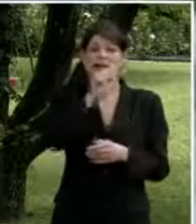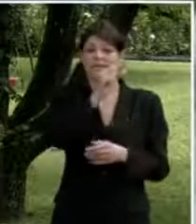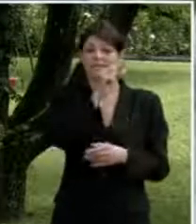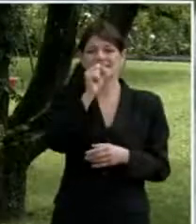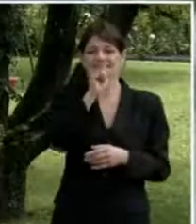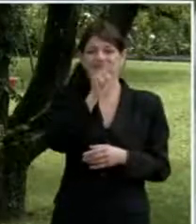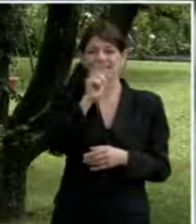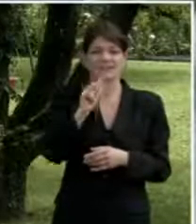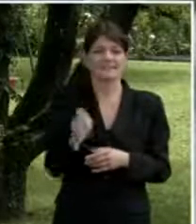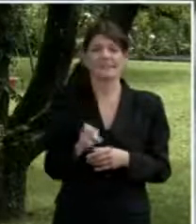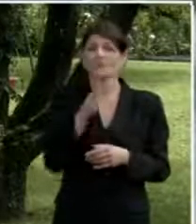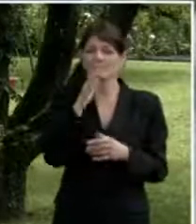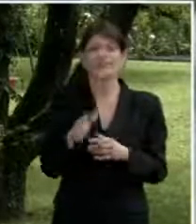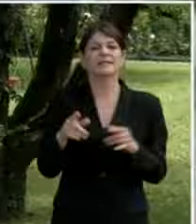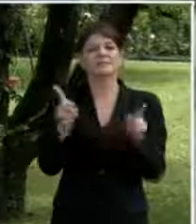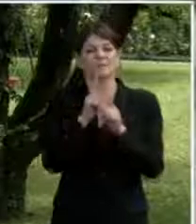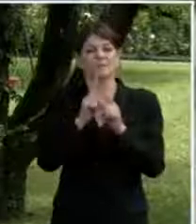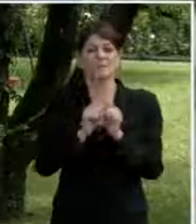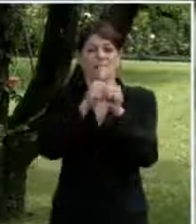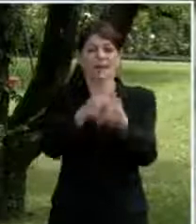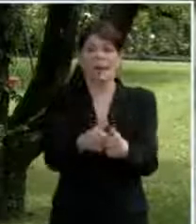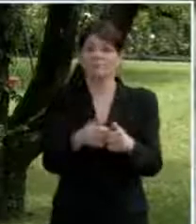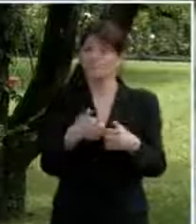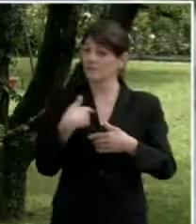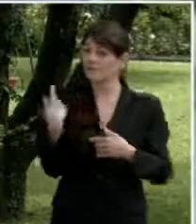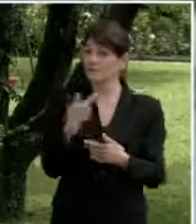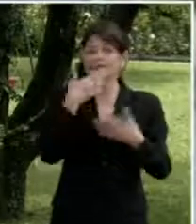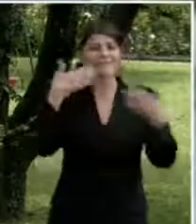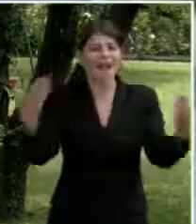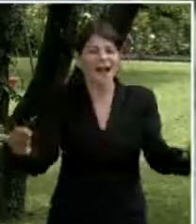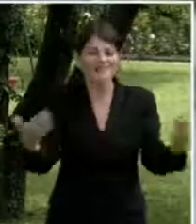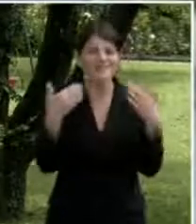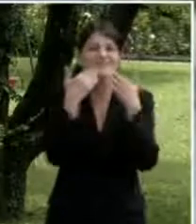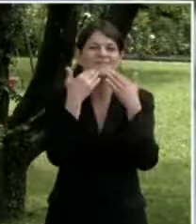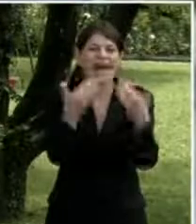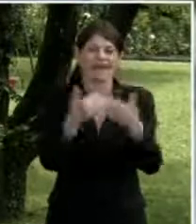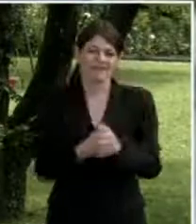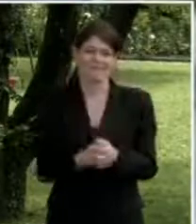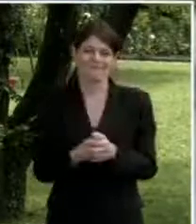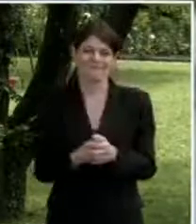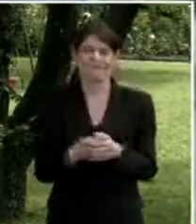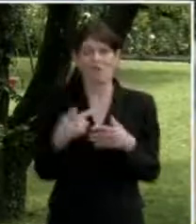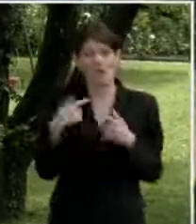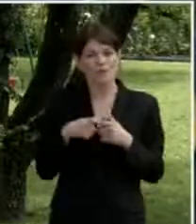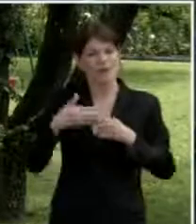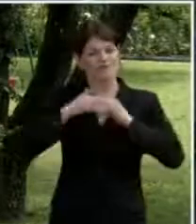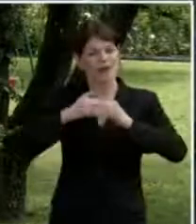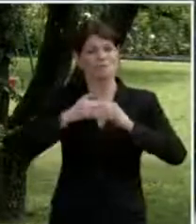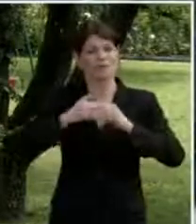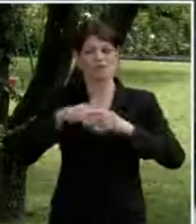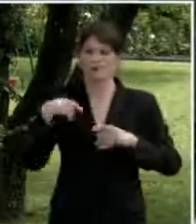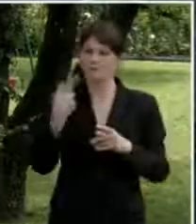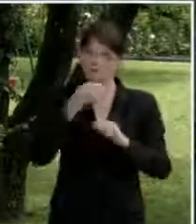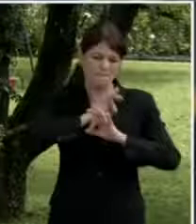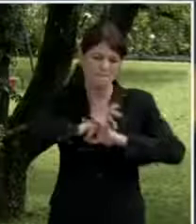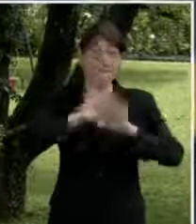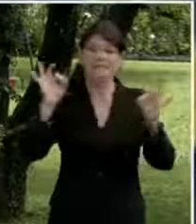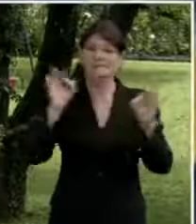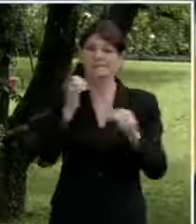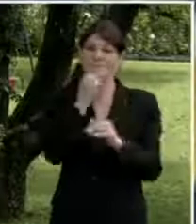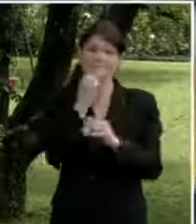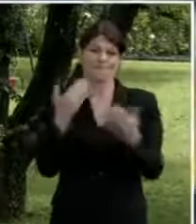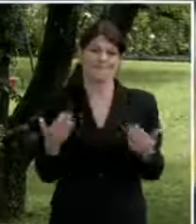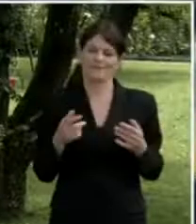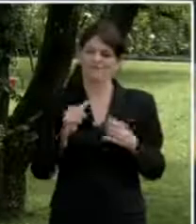instrumental begleitet wird. Wir sagen Danke und verabschieden uns mit den besten Wünschen für